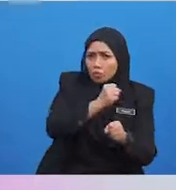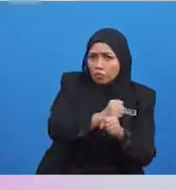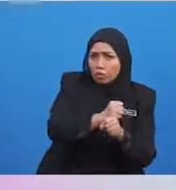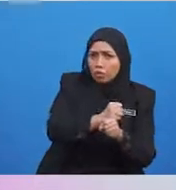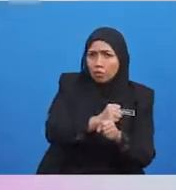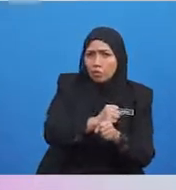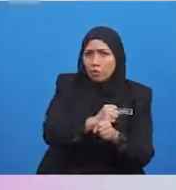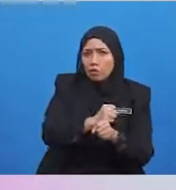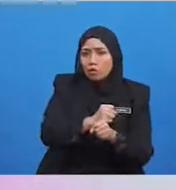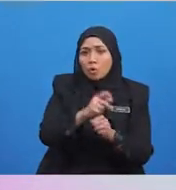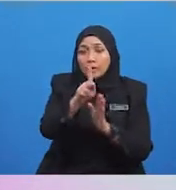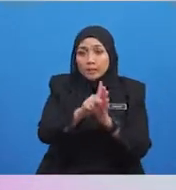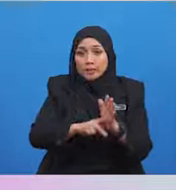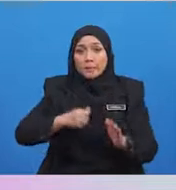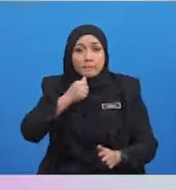yang kupohon".